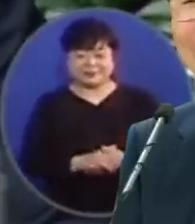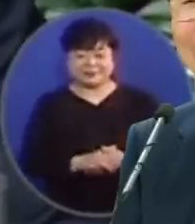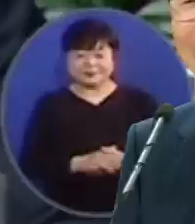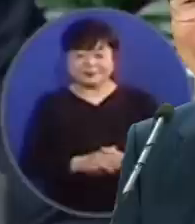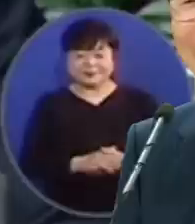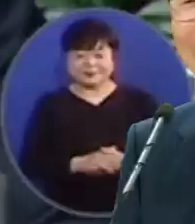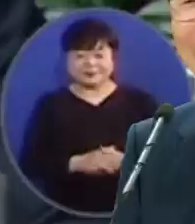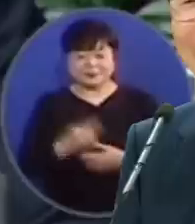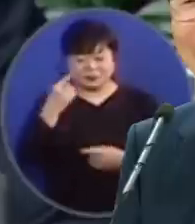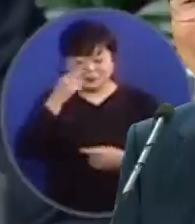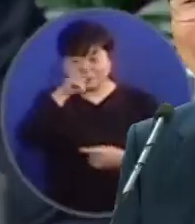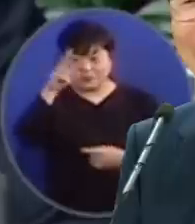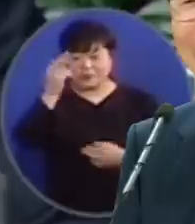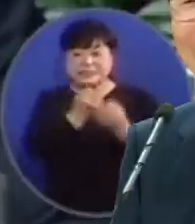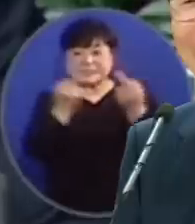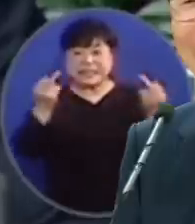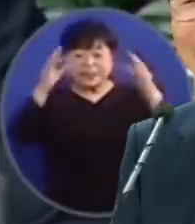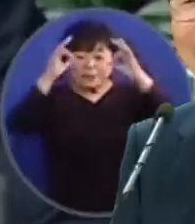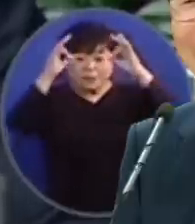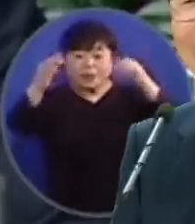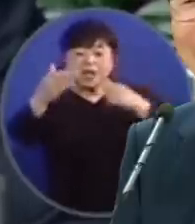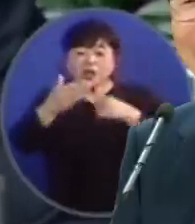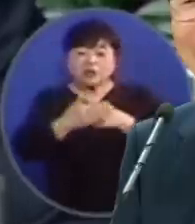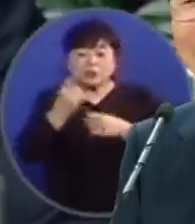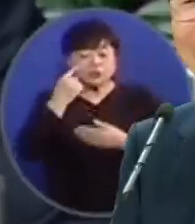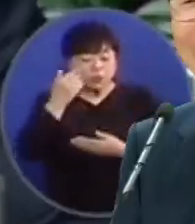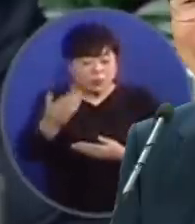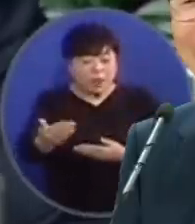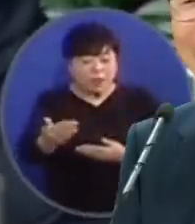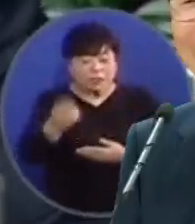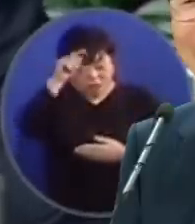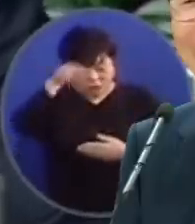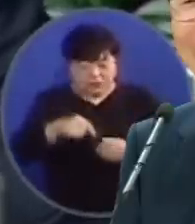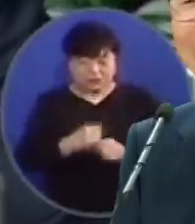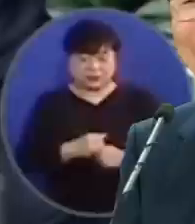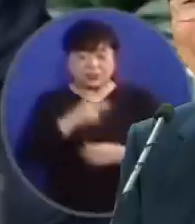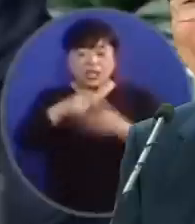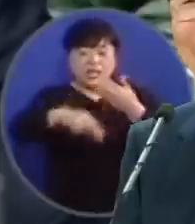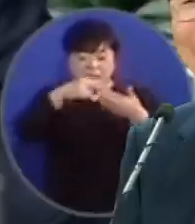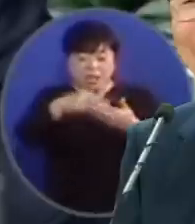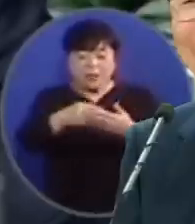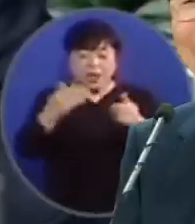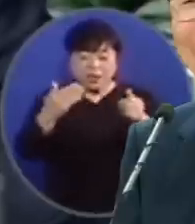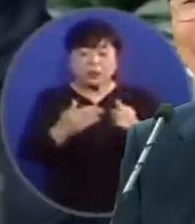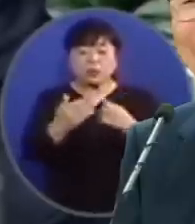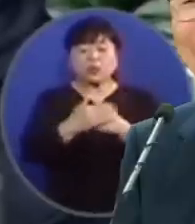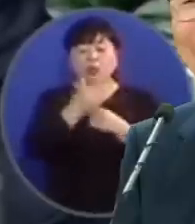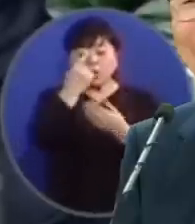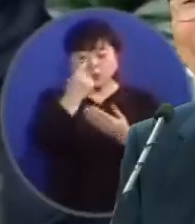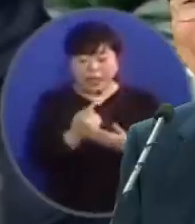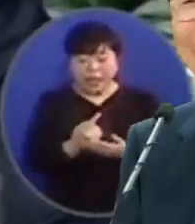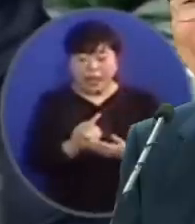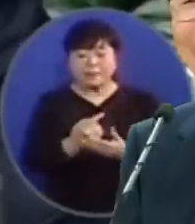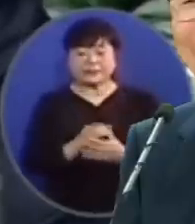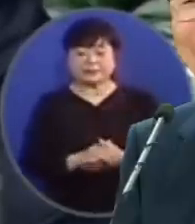내가 눈을 들어 산을 보리라. 나의 도움이 어디에서 올까? 나의 도움이 천지를 지으신 야훼께로다.